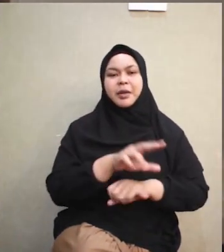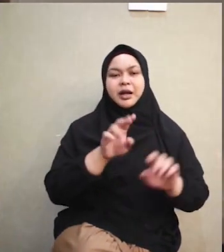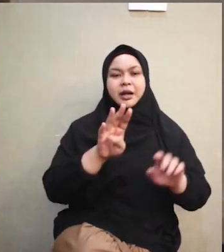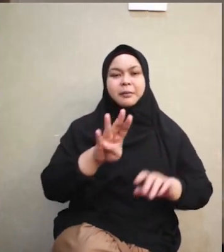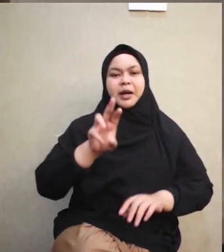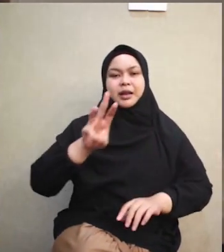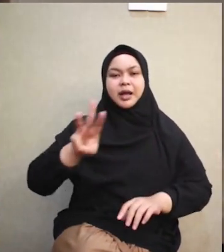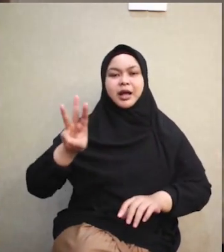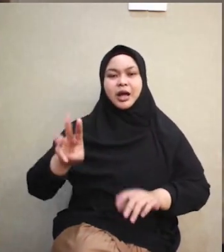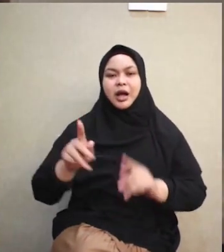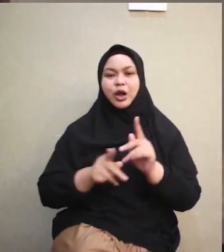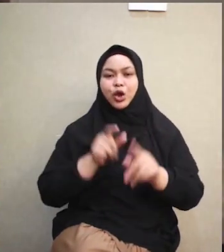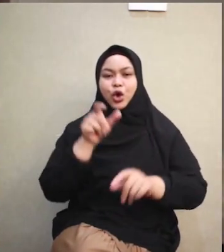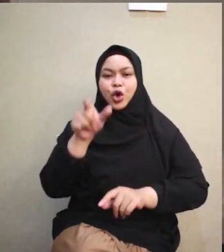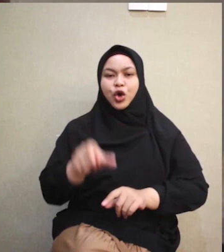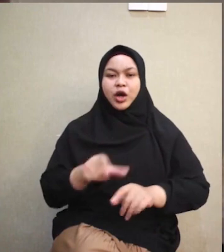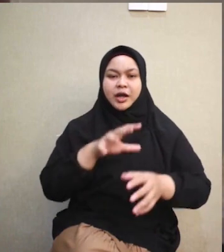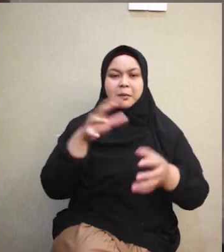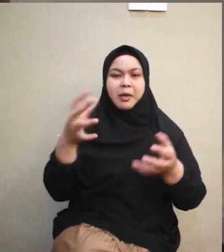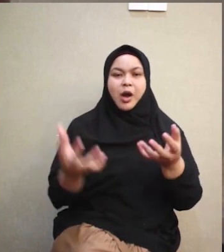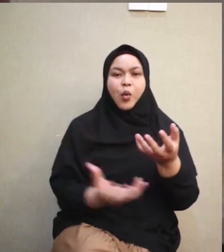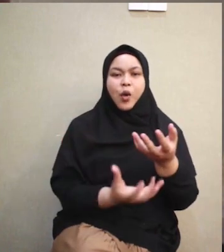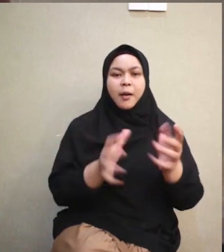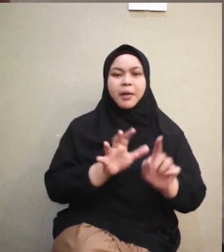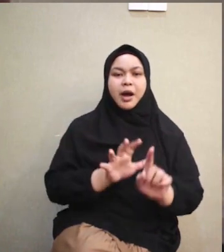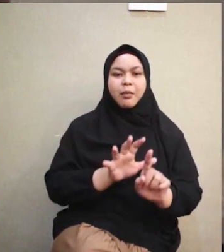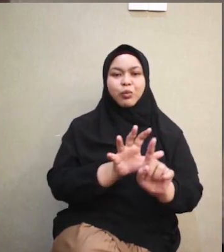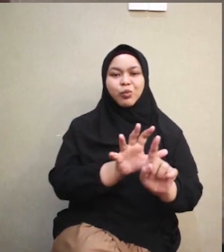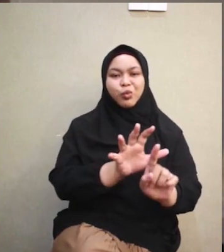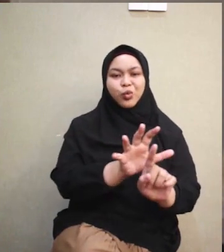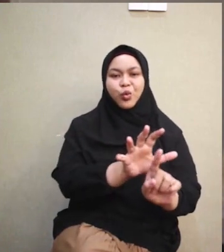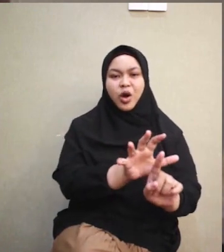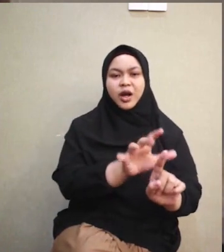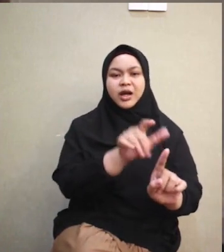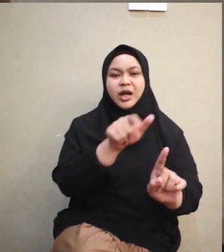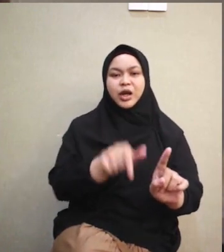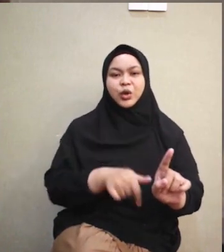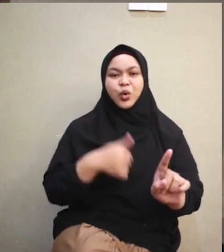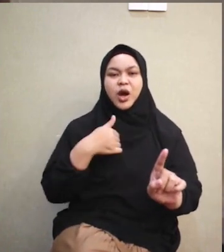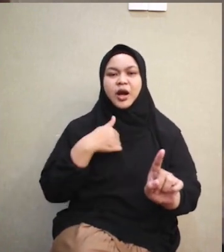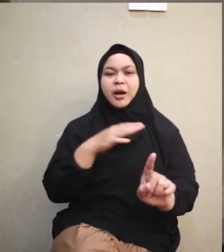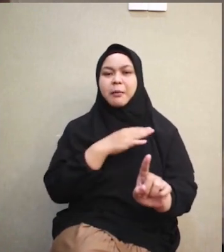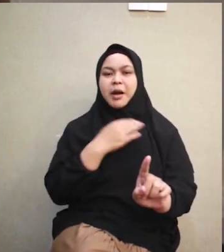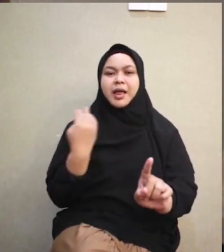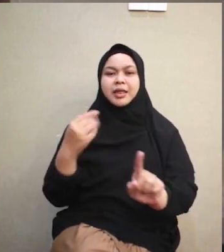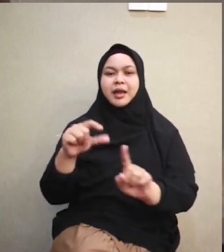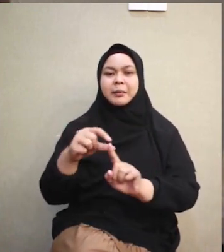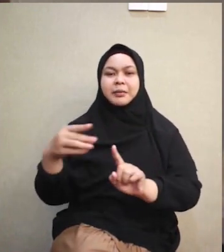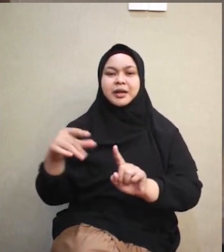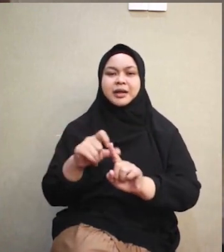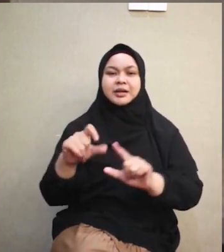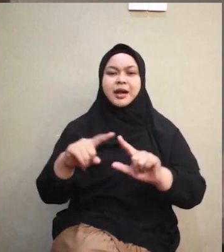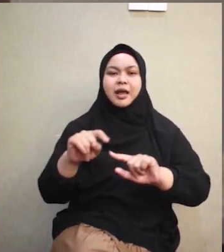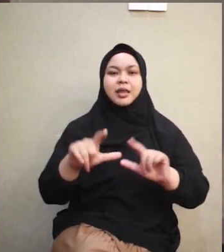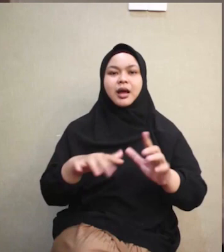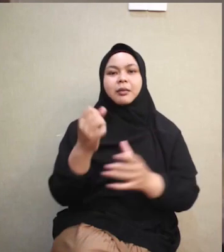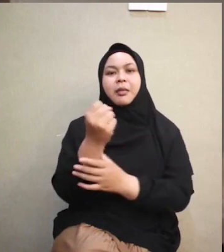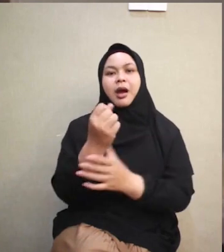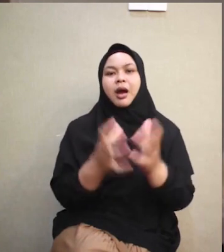seseorang ditempatkan di bawah Pengampuan Kalau bahasa kami terjadi kematian perdata Wah ini celaka 12